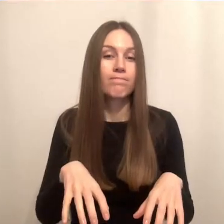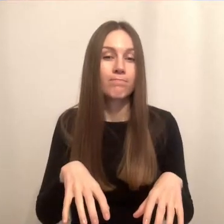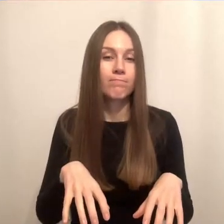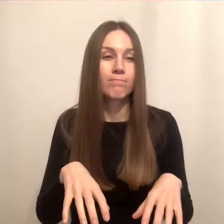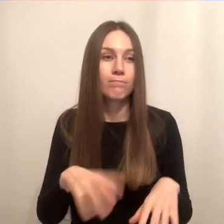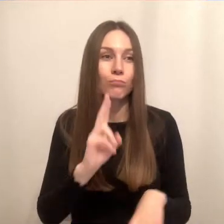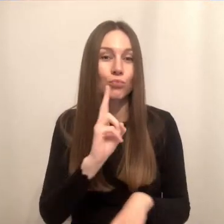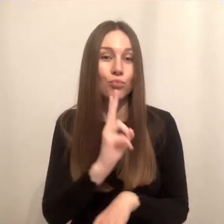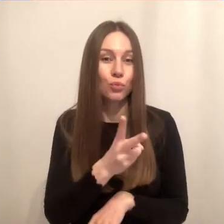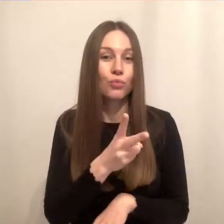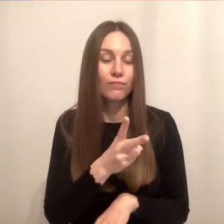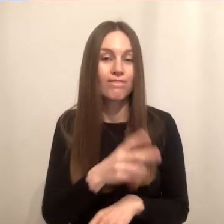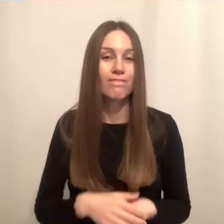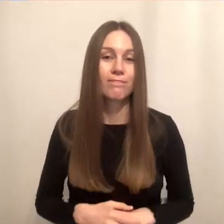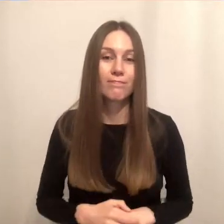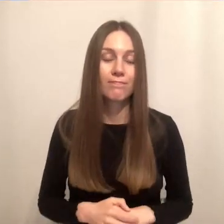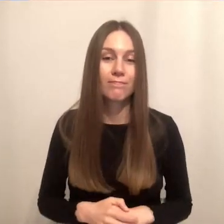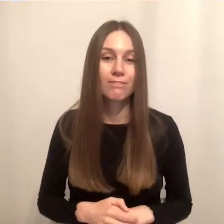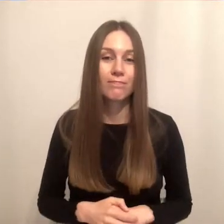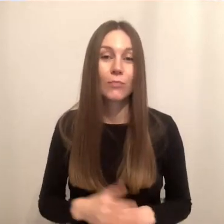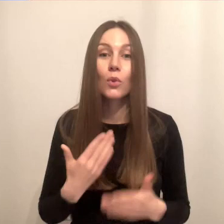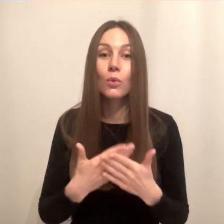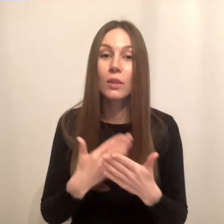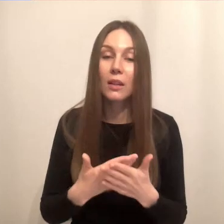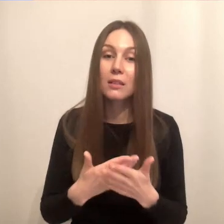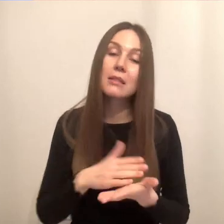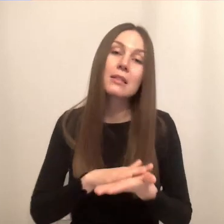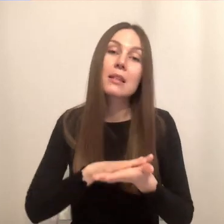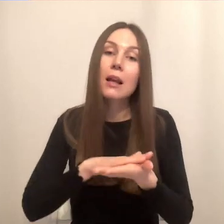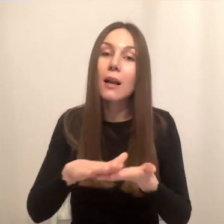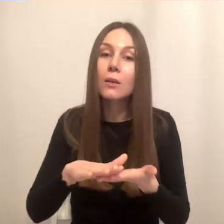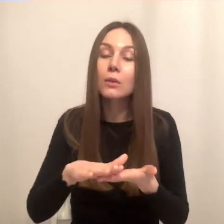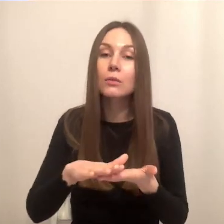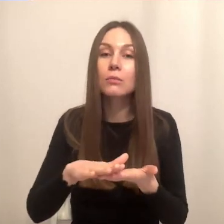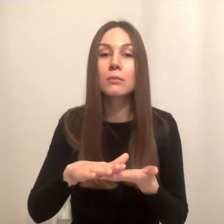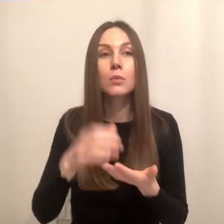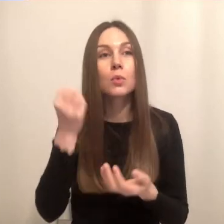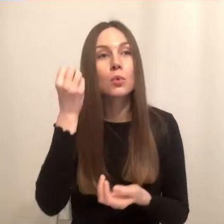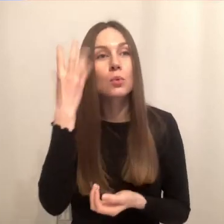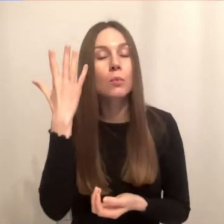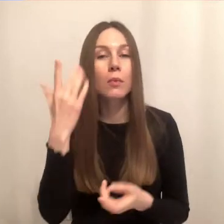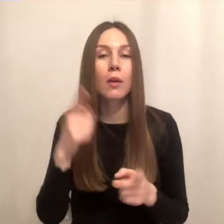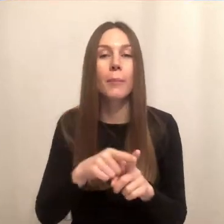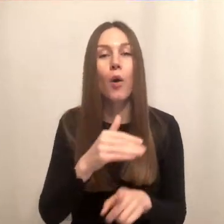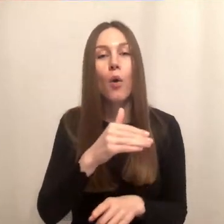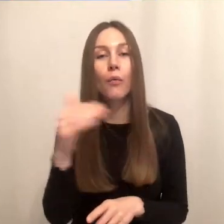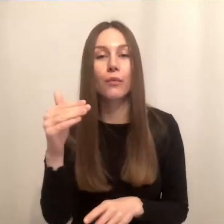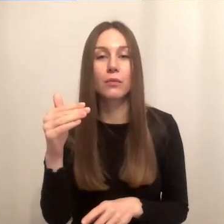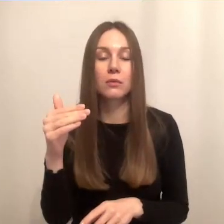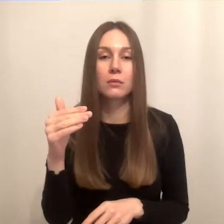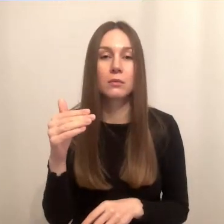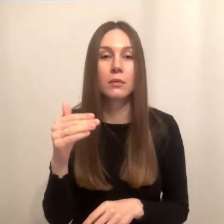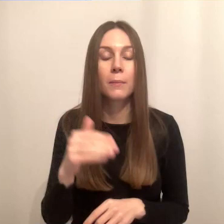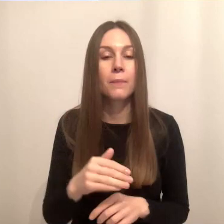dvejeto. Nes skaidrumas pas mus yra dažniausiai suprantamas formaliai, yra daromi tam